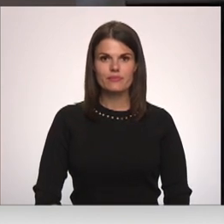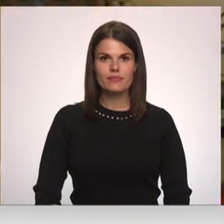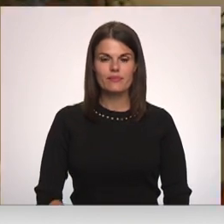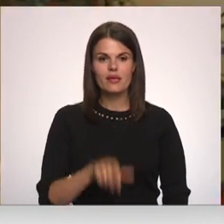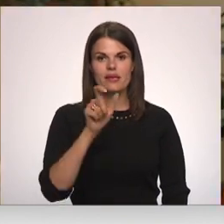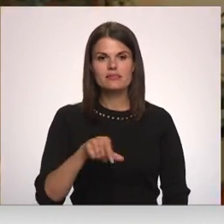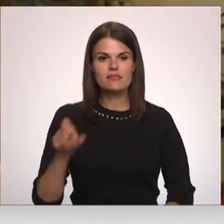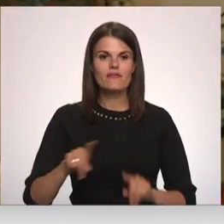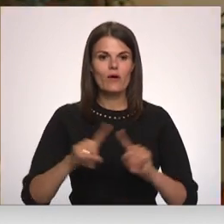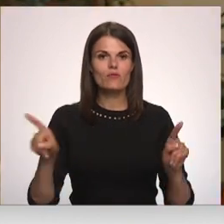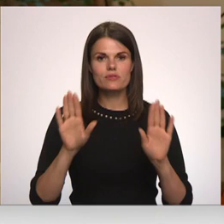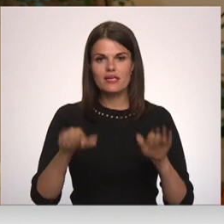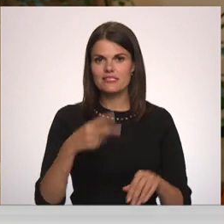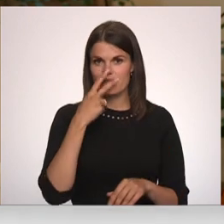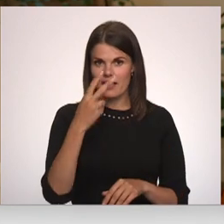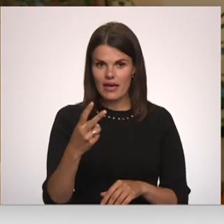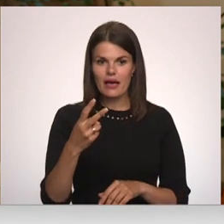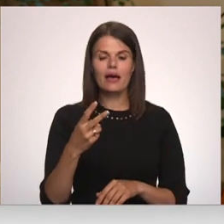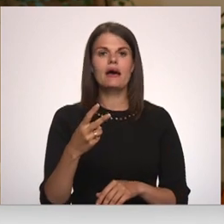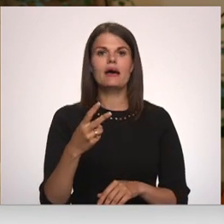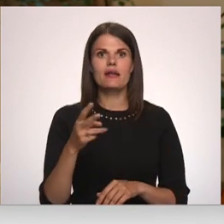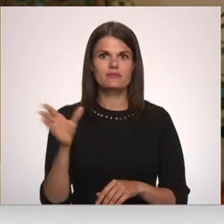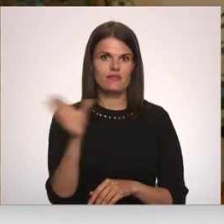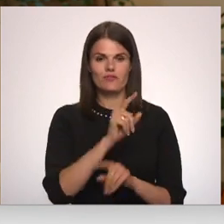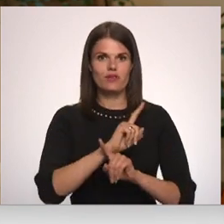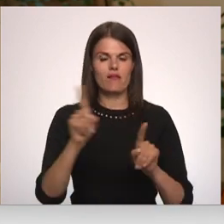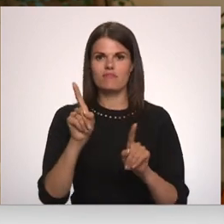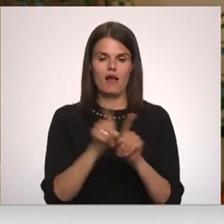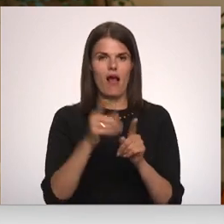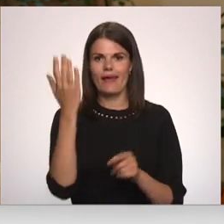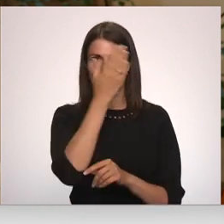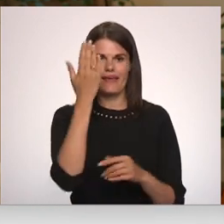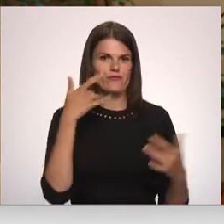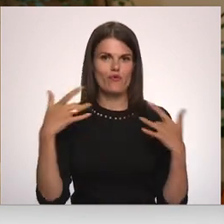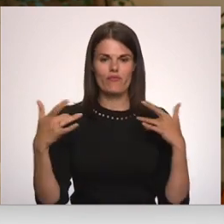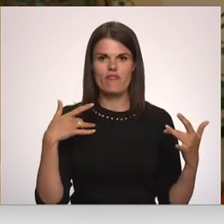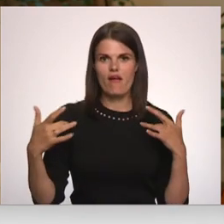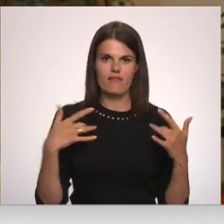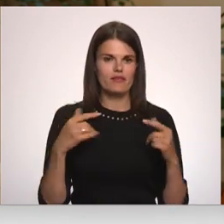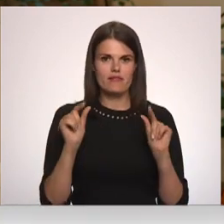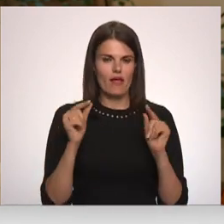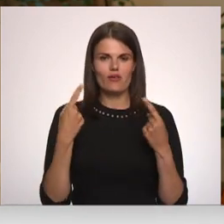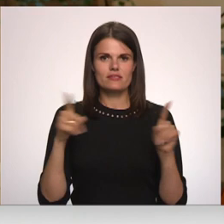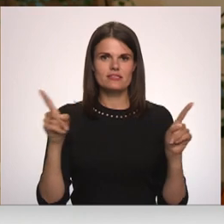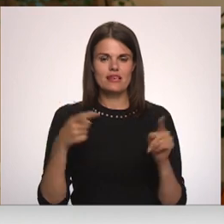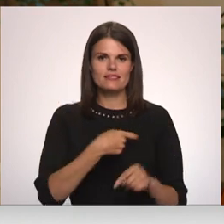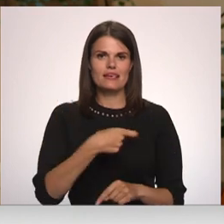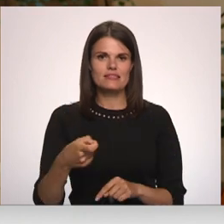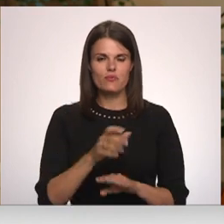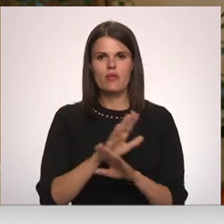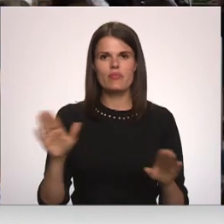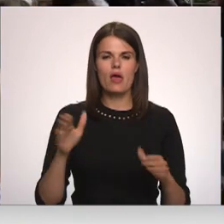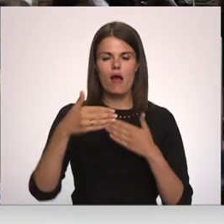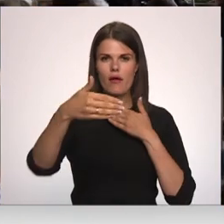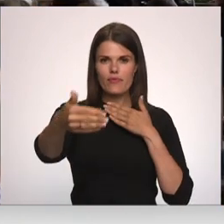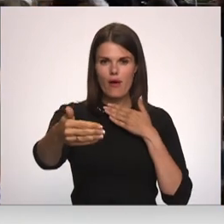Cilvēku uzreiz var redzēt praktiski visu, tā kā kinoteātrī. Tas ir nedaudz cits izaicinājums, kā spēlēt uz lielu